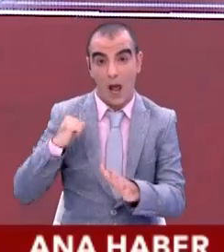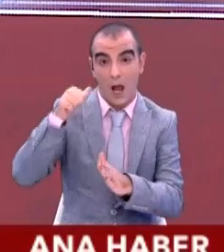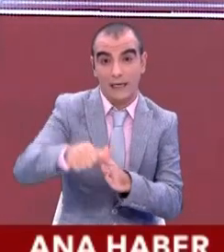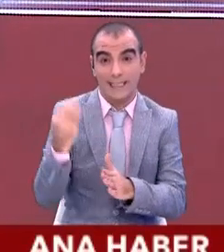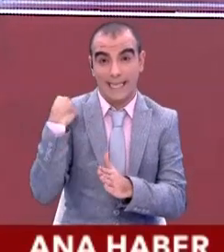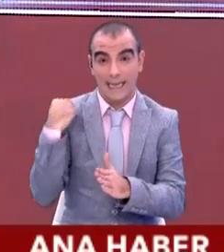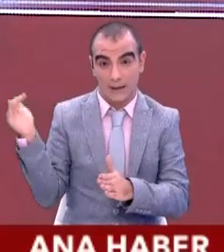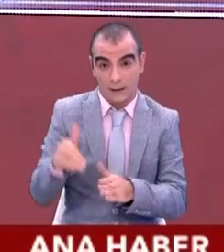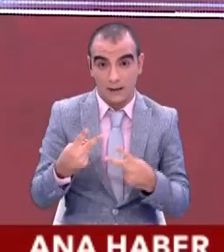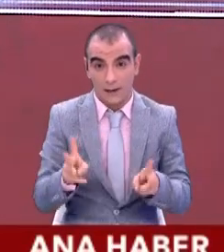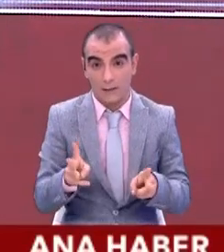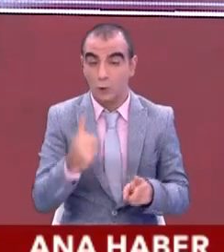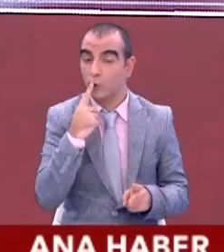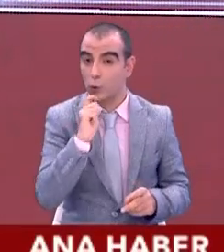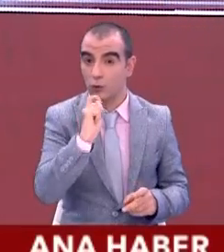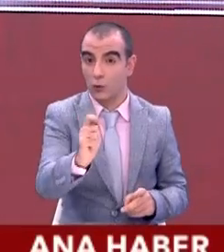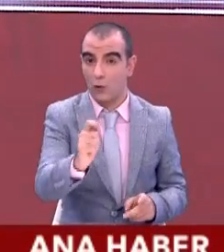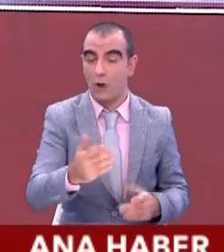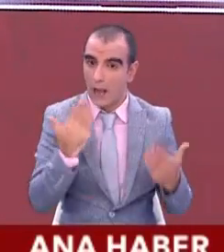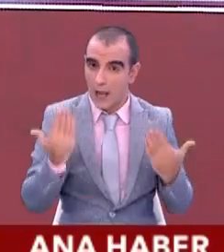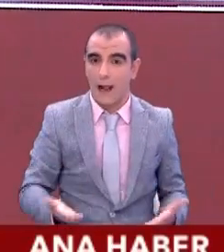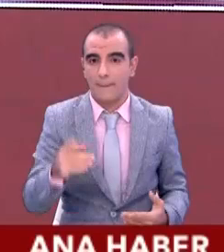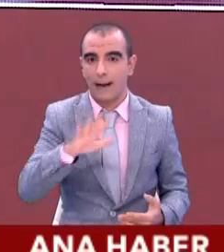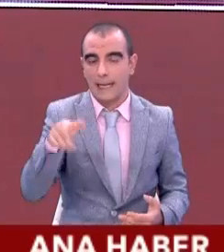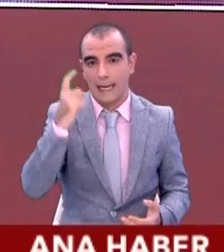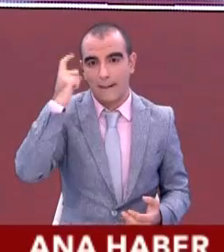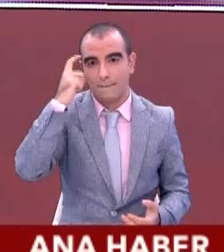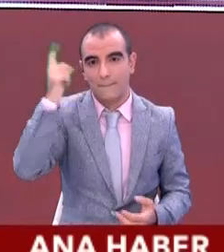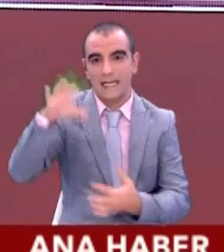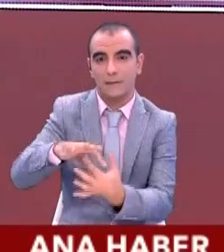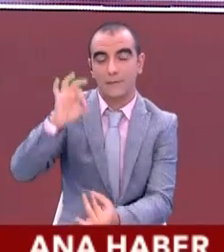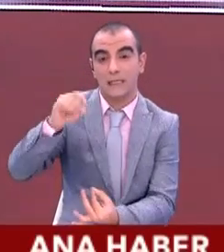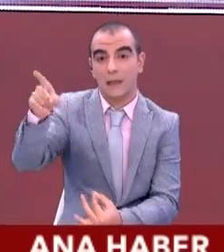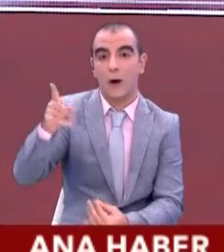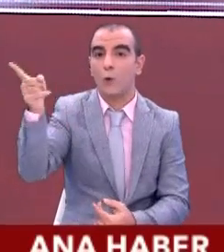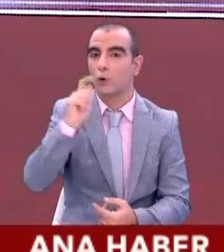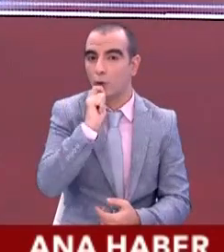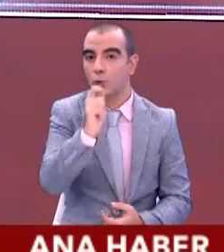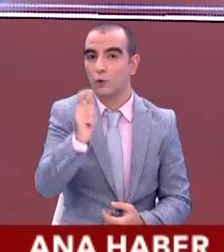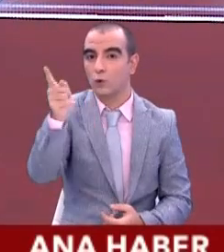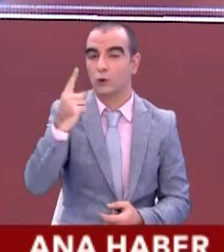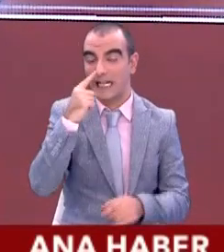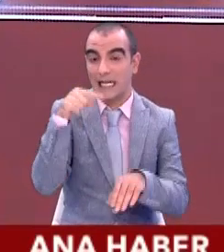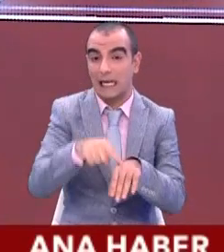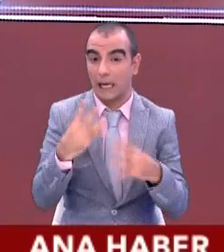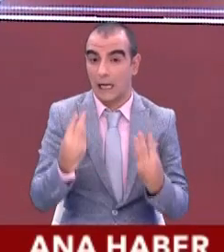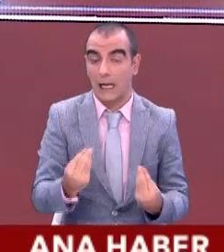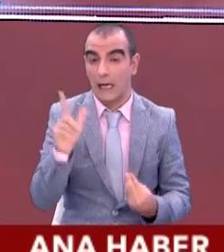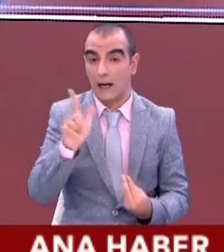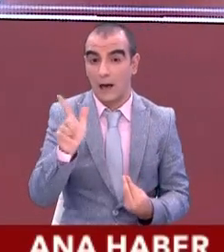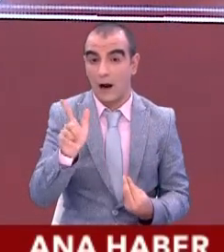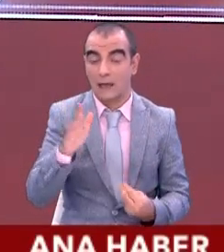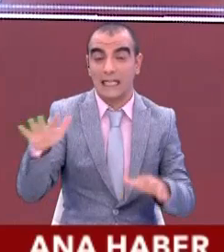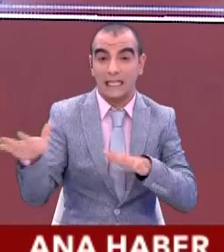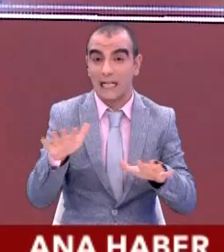gelebilir mi söz Elbette Bilim insanlarının onların sözüne itibar etmemiz lazım deprem